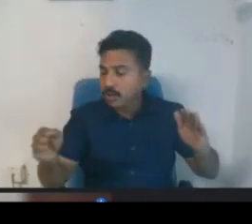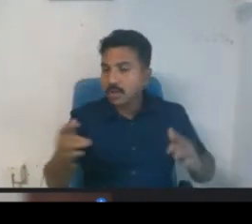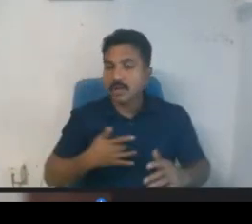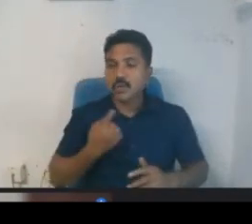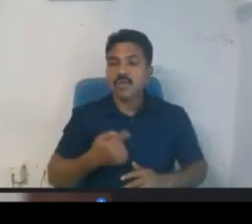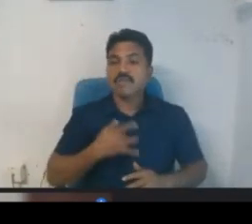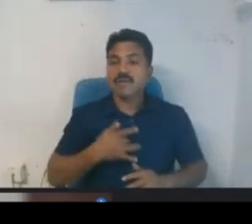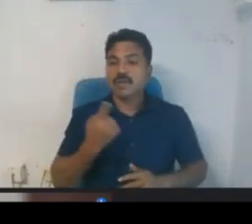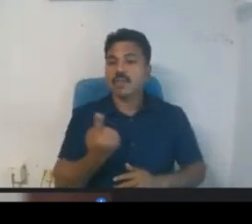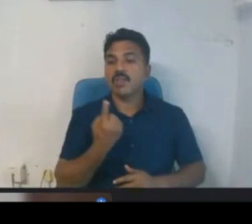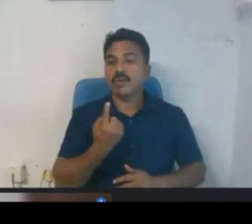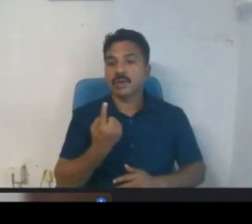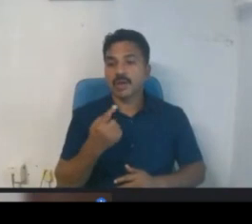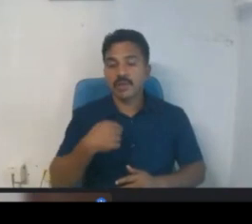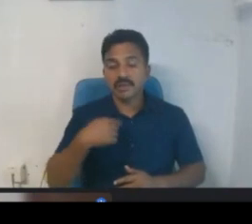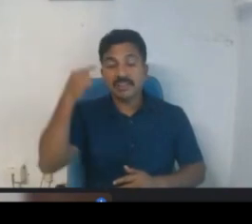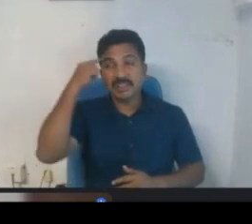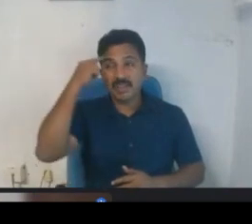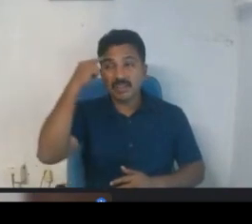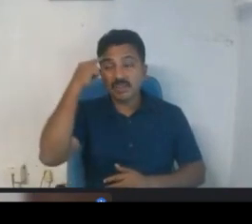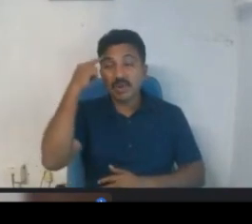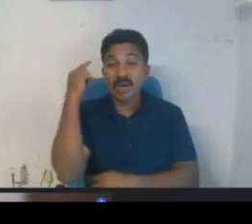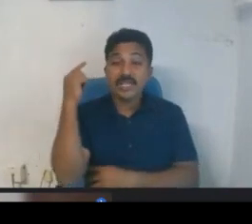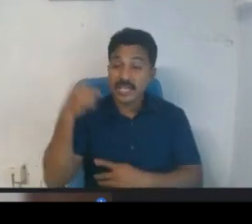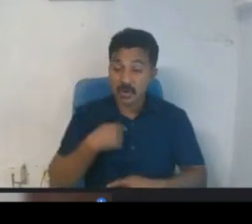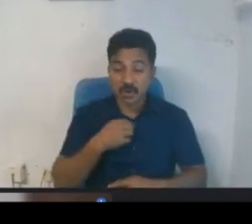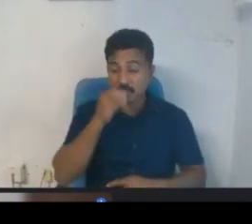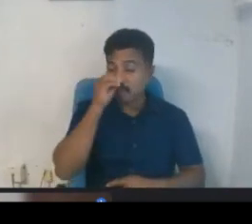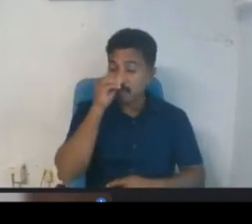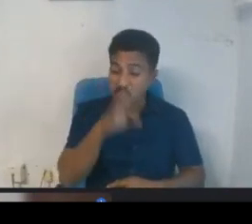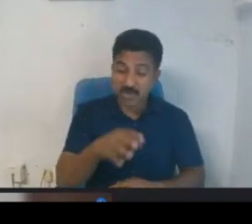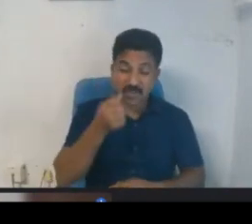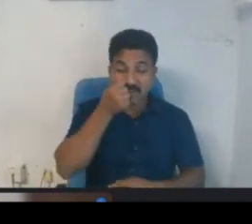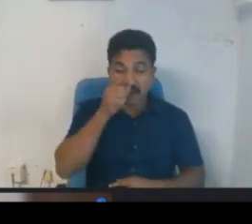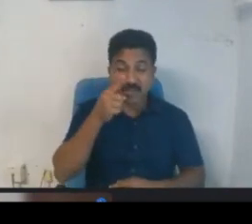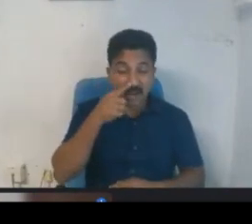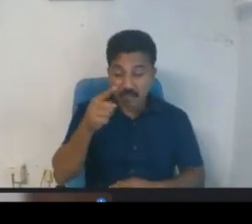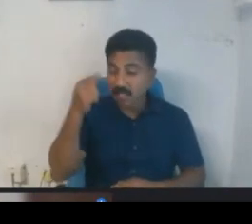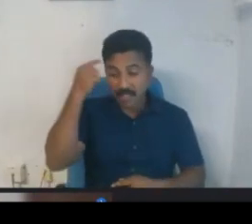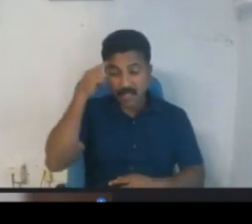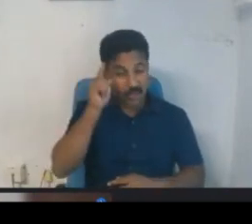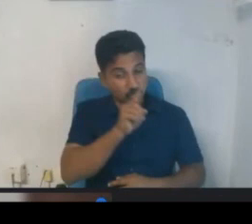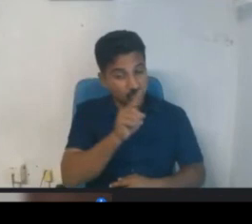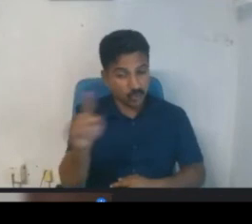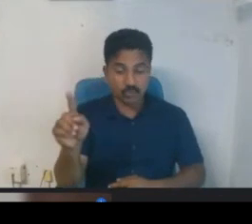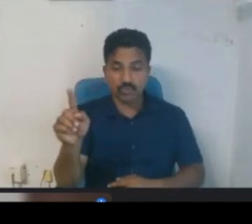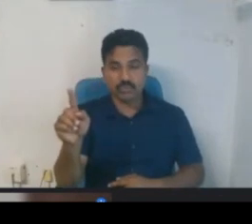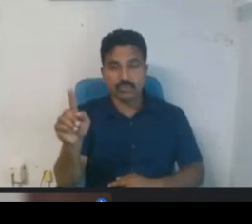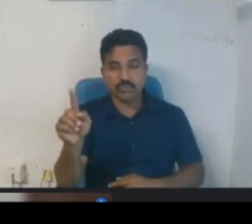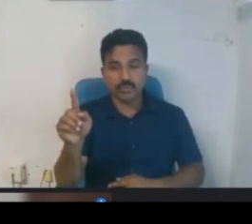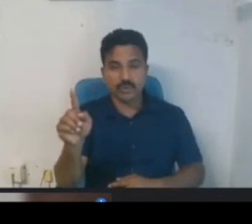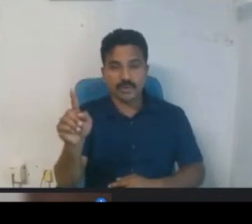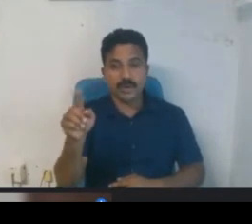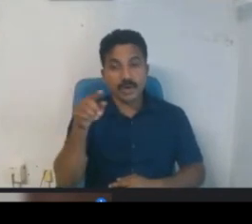അല്ലെങ്കിൽ നിങ്ങൾക്ക് തന്നെ മനസ്സിലാക്കാം. പക്ഷെ നിങ്ങൾ അപ്പൊ വിചാരിക്കരുത് നിങ്ങൾ ഒരിക്കലും ഒരു മോശമായിട്ടുള്ള ഒരു രക്ഷിതാവാണെന്ന് നിങ്ങൾ ഒരിക്കലും വിചാരിക്കരുത്.